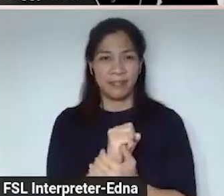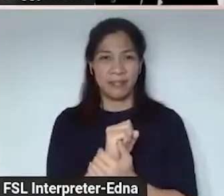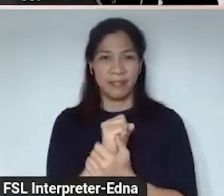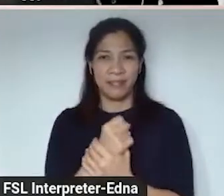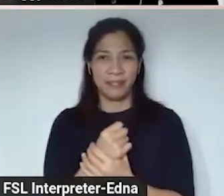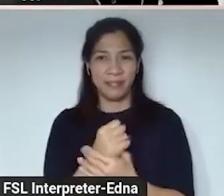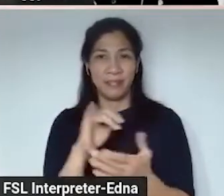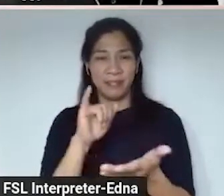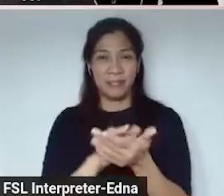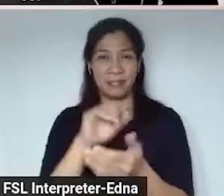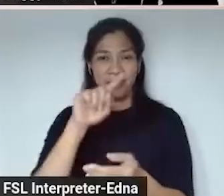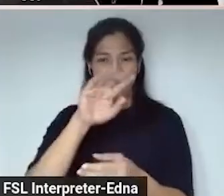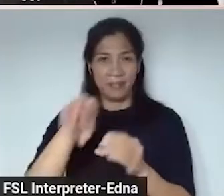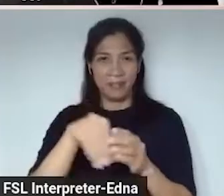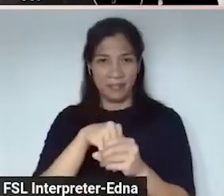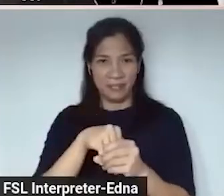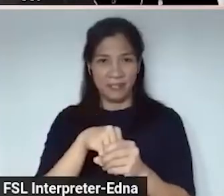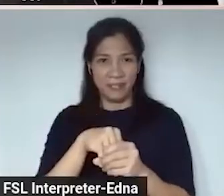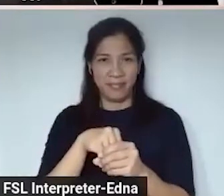And